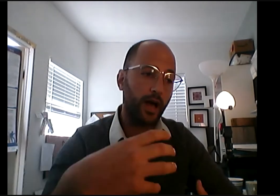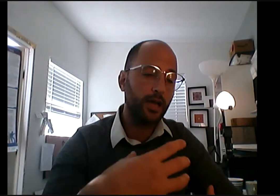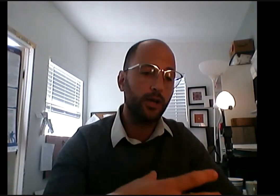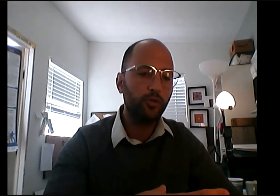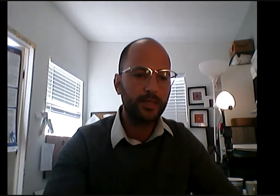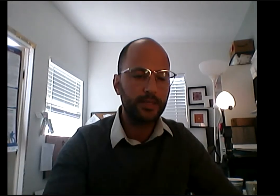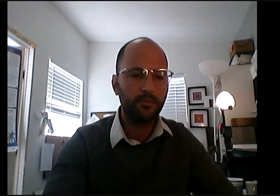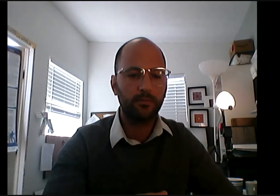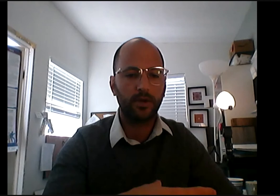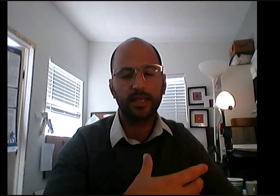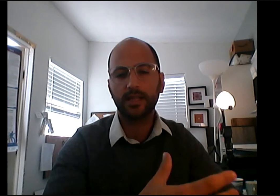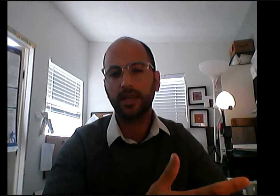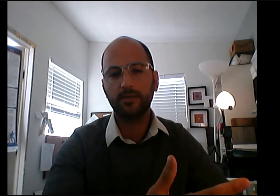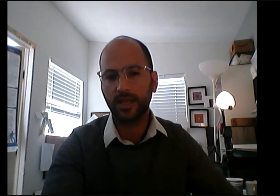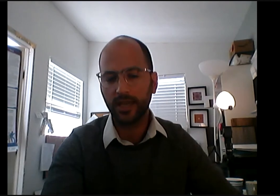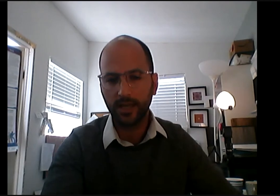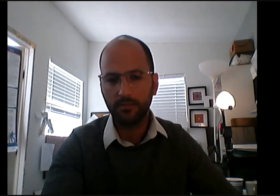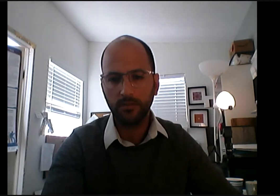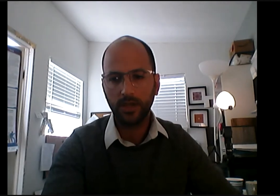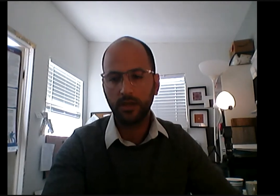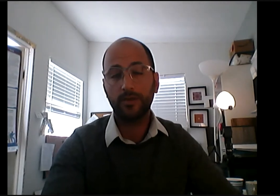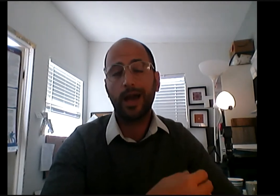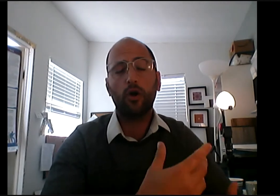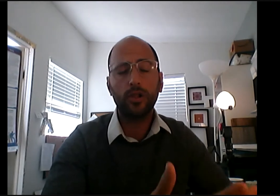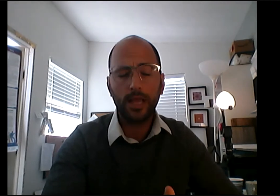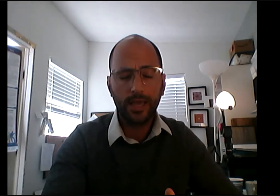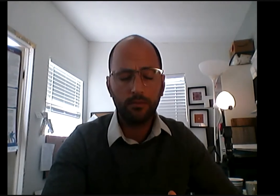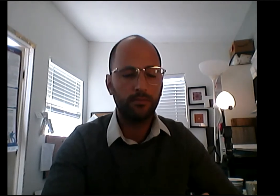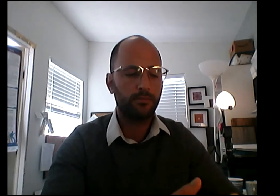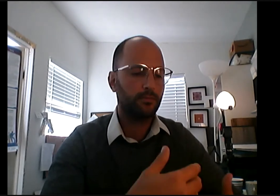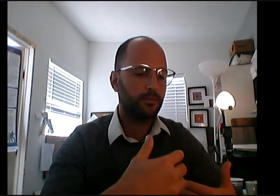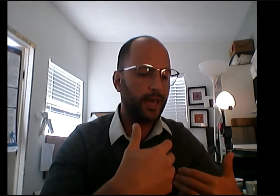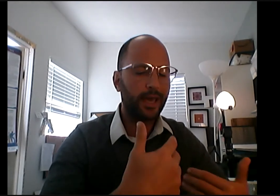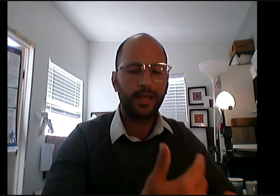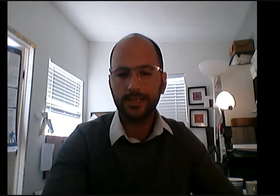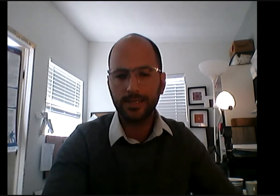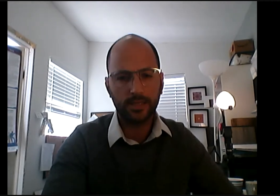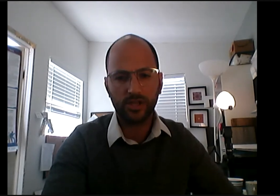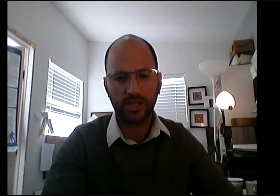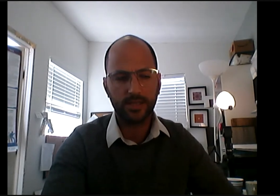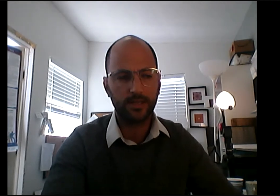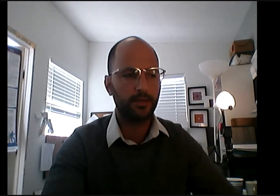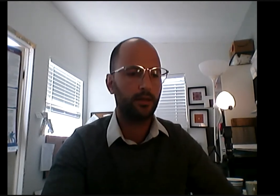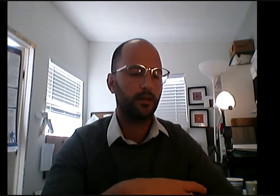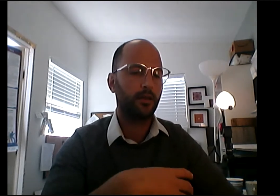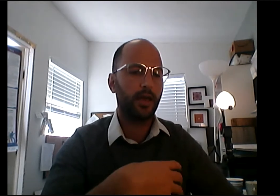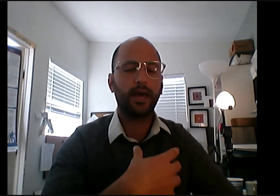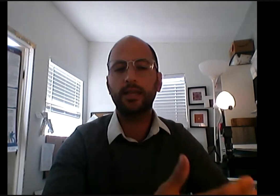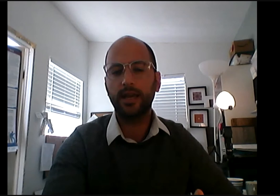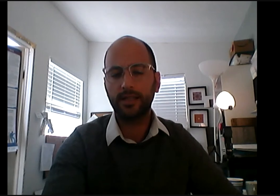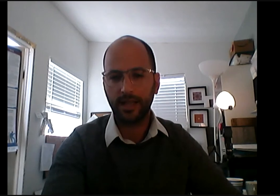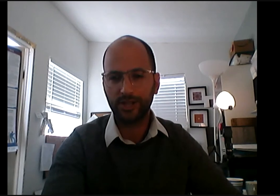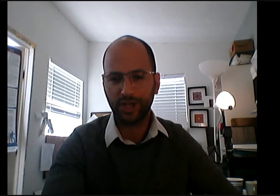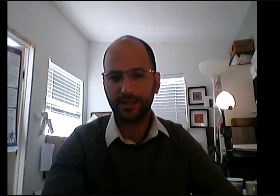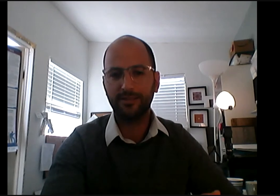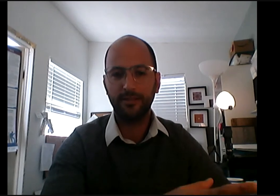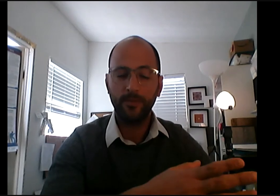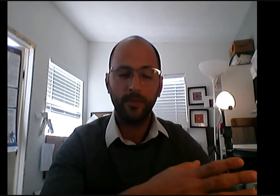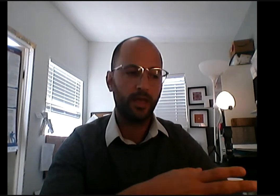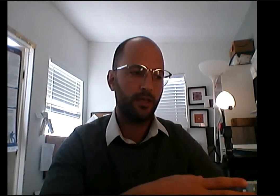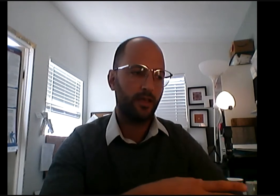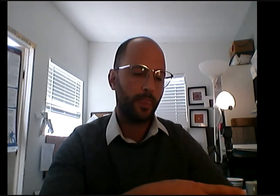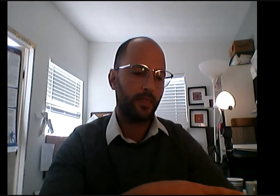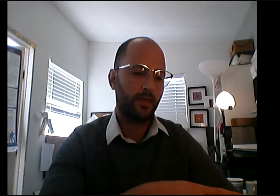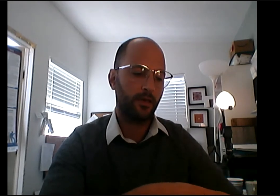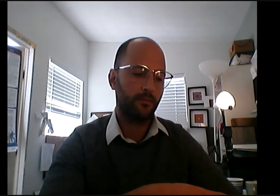והרעיון הוא בעצם לתת לכם את הכלים, ולהראות לכם איך אני עשיתי את מה שעשיתי, איך אני הגעתי לאן שהגעתי,